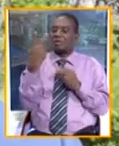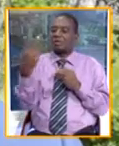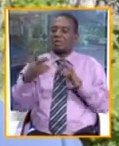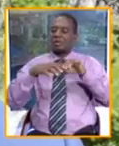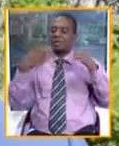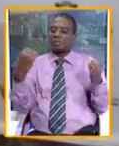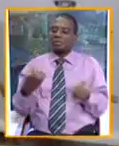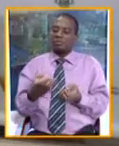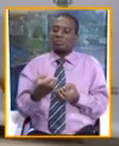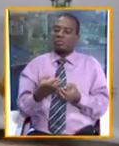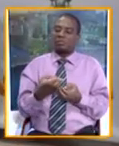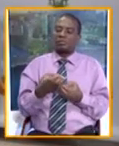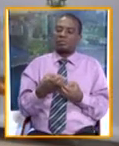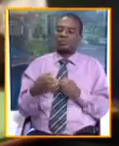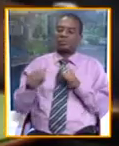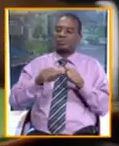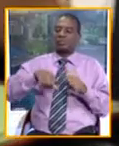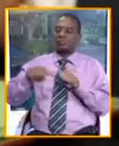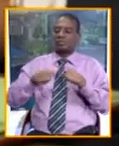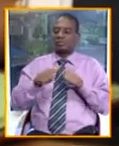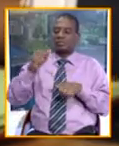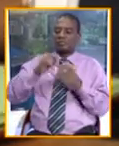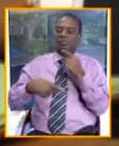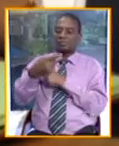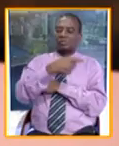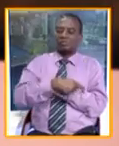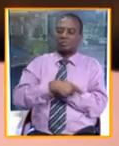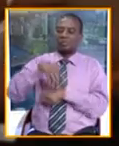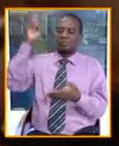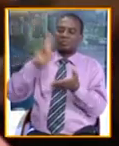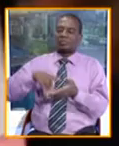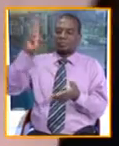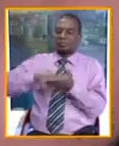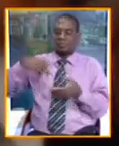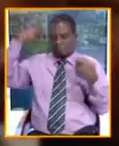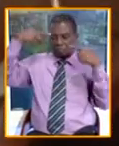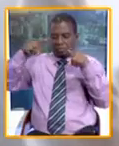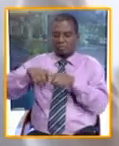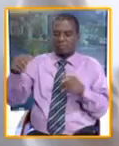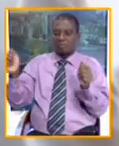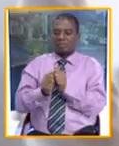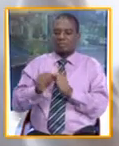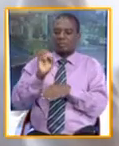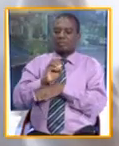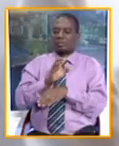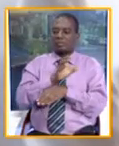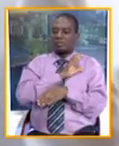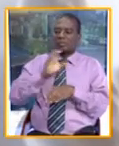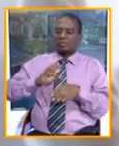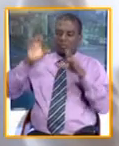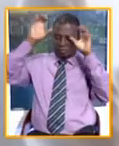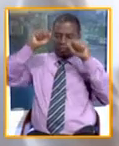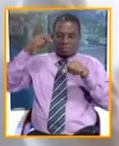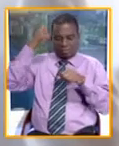avant d'avoir mon financement. Autre activité importante à ce jour, une signature de convention avec le Conseil présidentiel pour